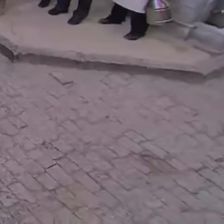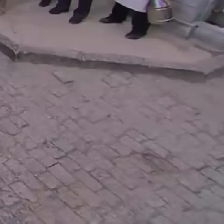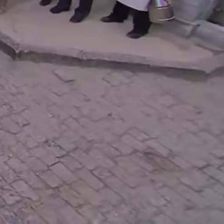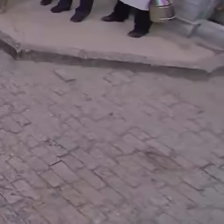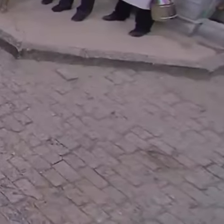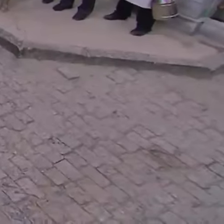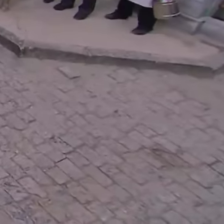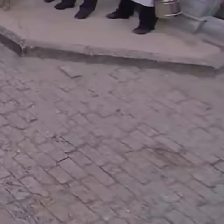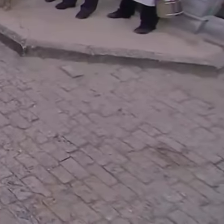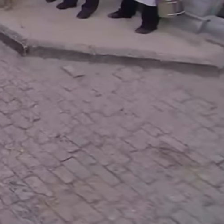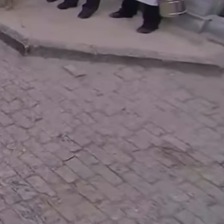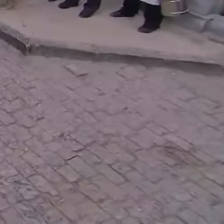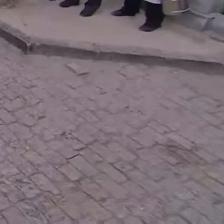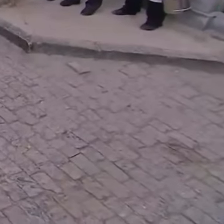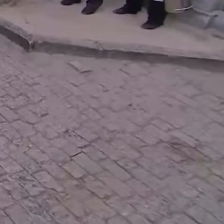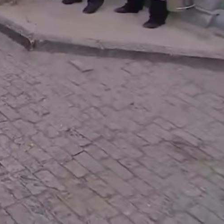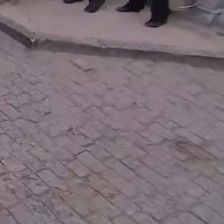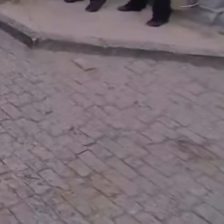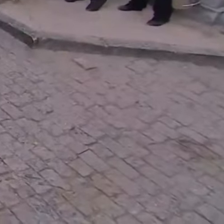Tanrıçık ıslanarak yerden tepini aldı.